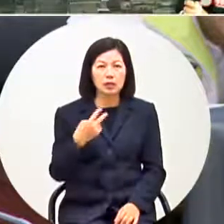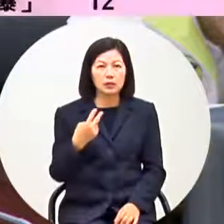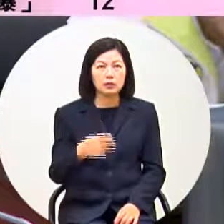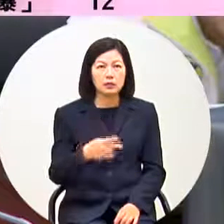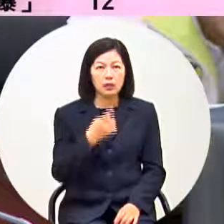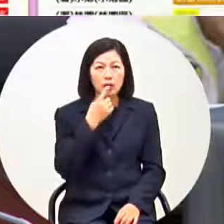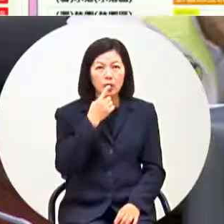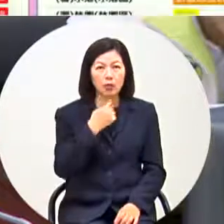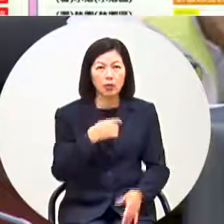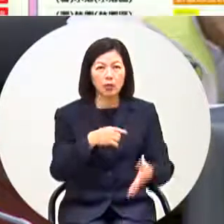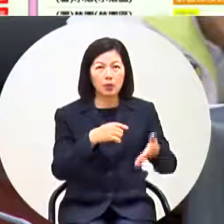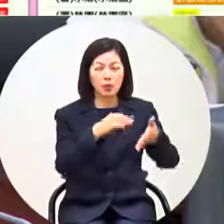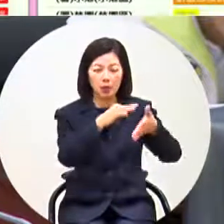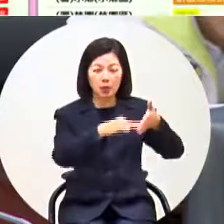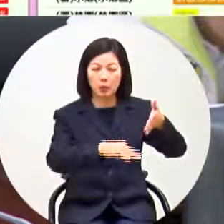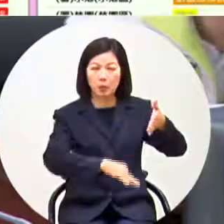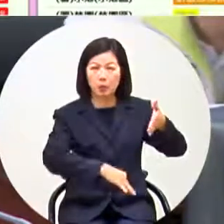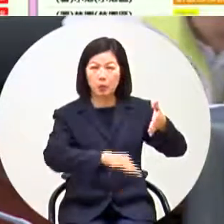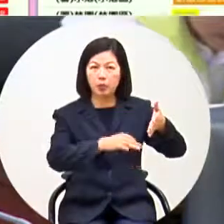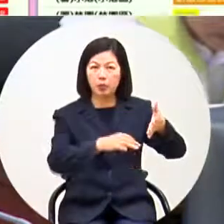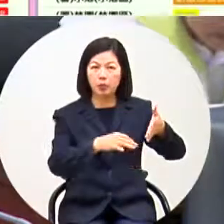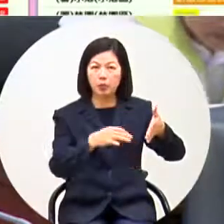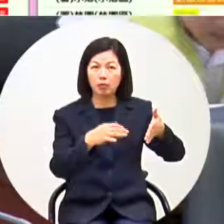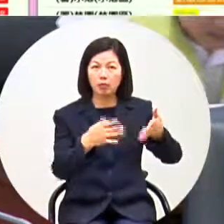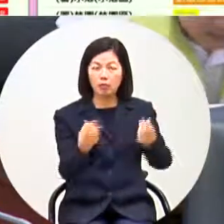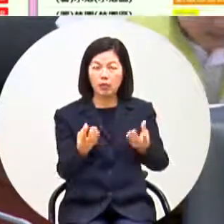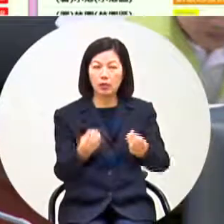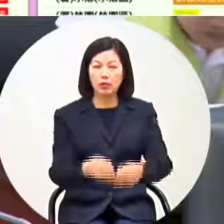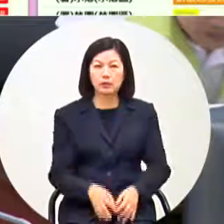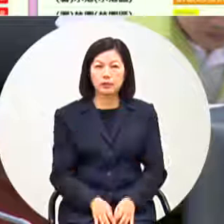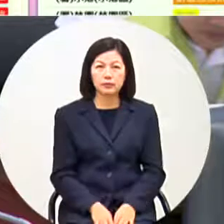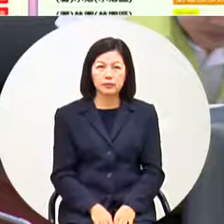么红了，红爆了。你看，